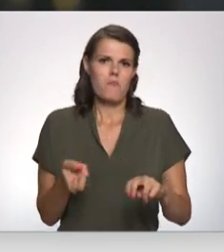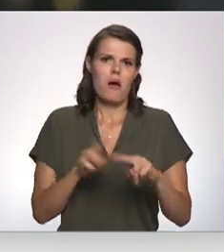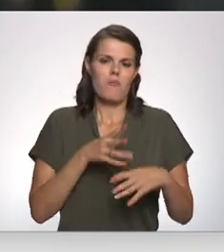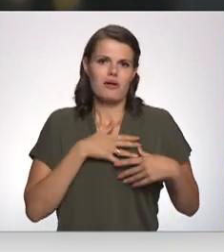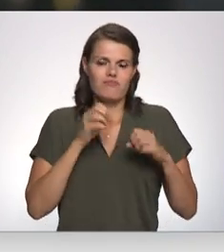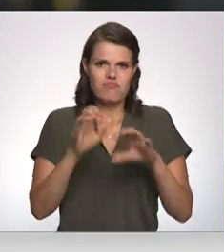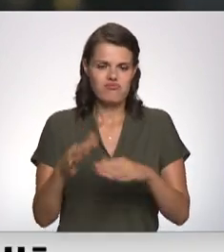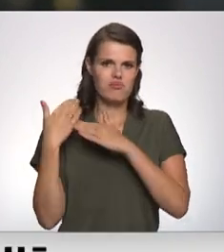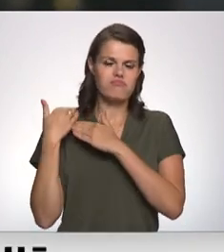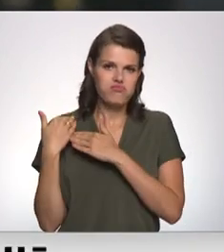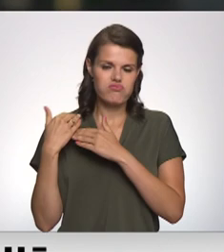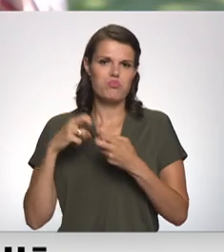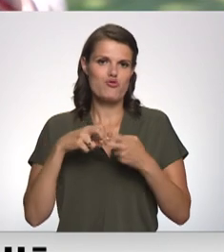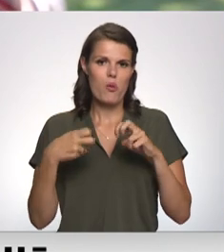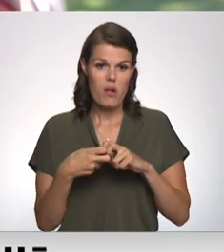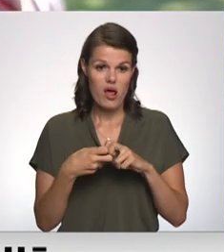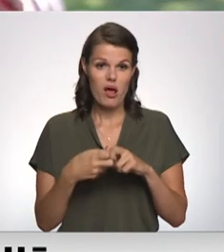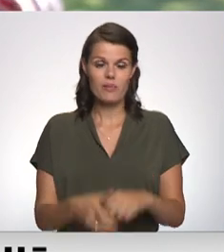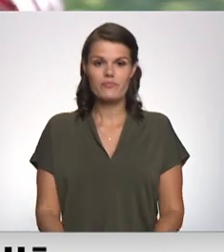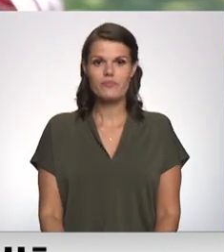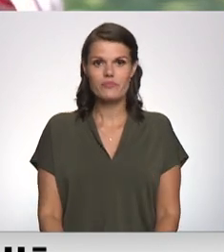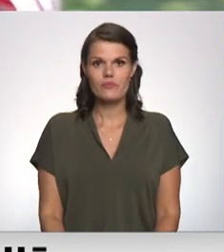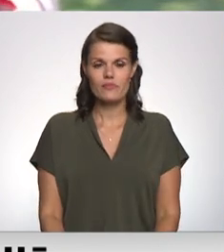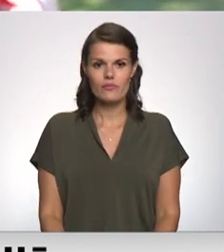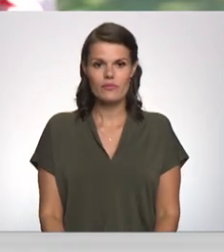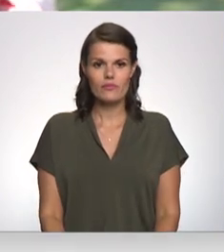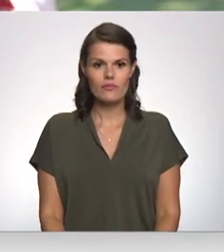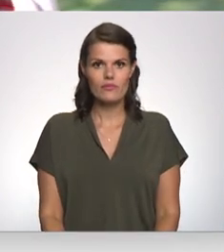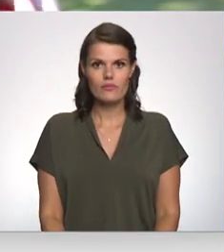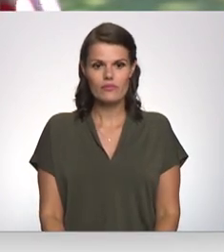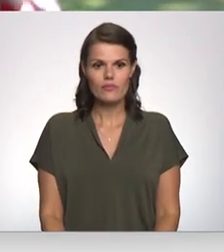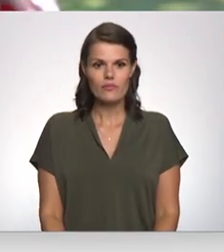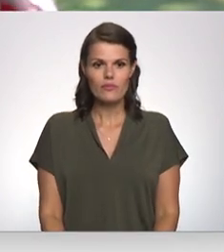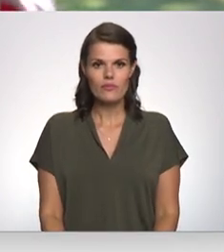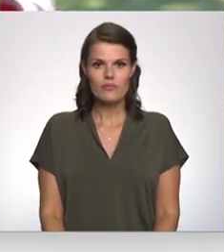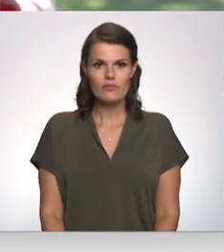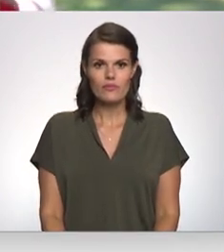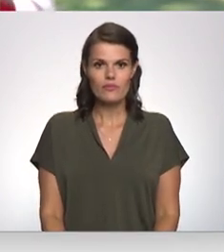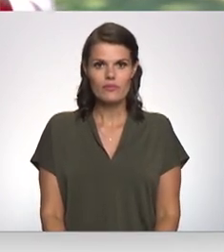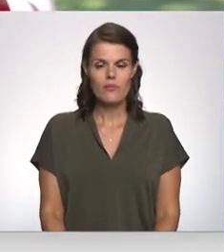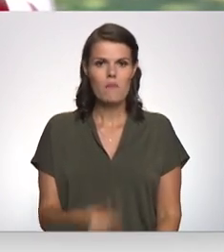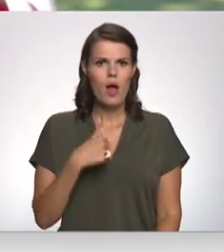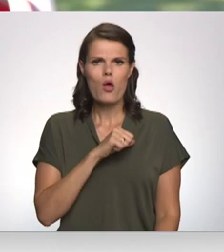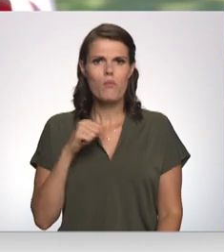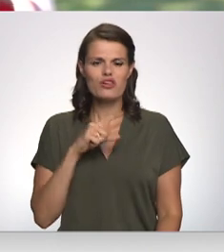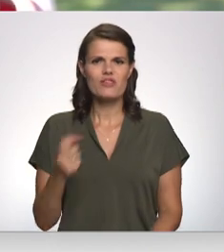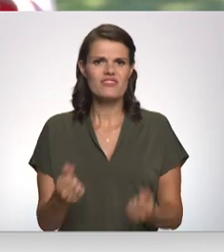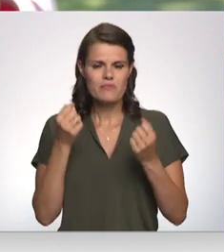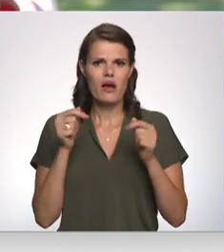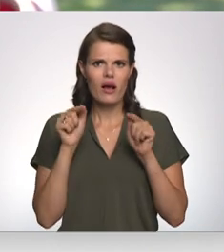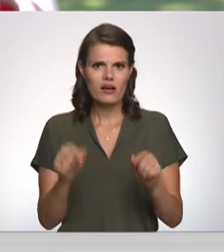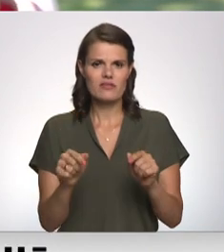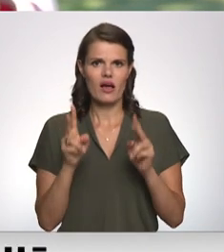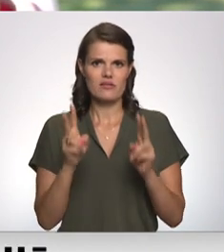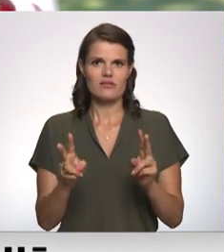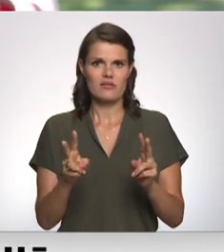stāstīt un uzvelt nastu. Man pašai vissmagākais ir tas, kad saprast to, ka viņiem būs jāatgriežās. No